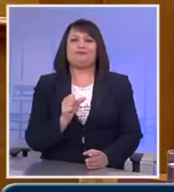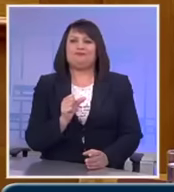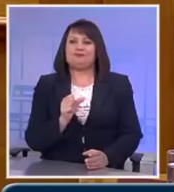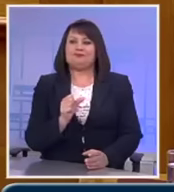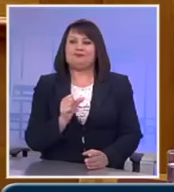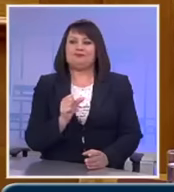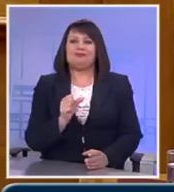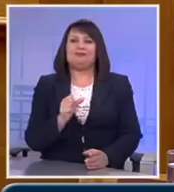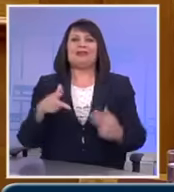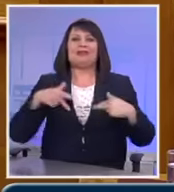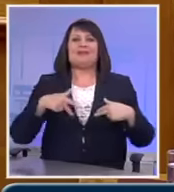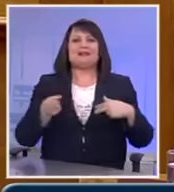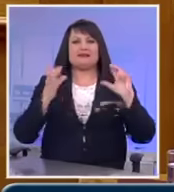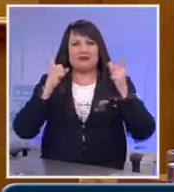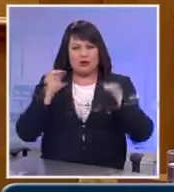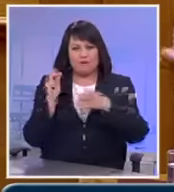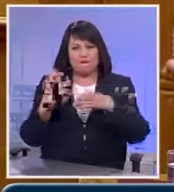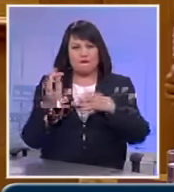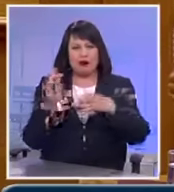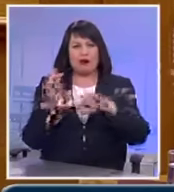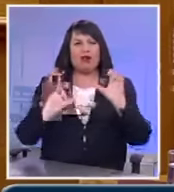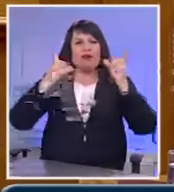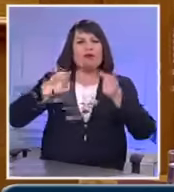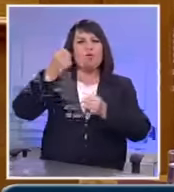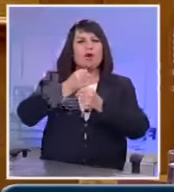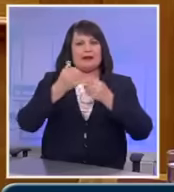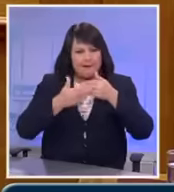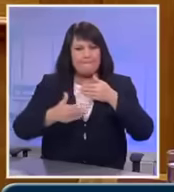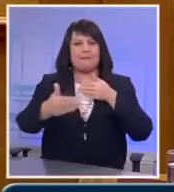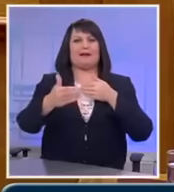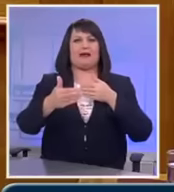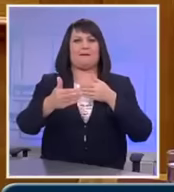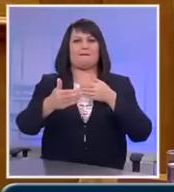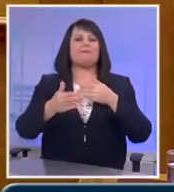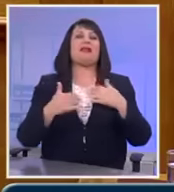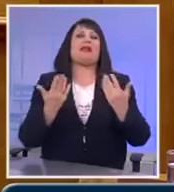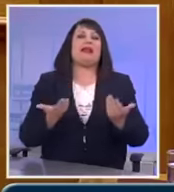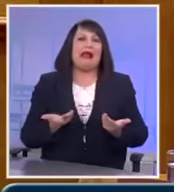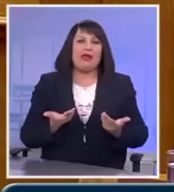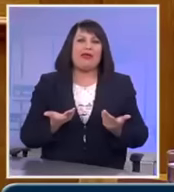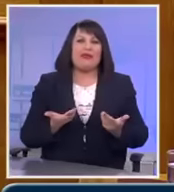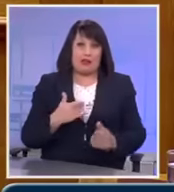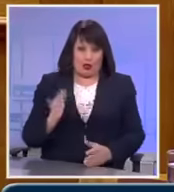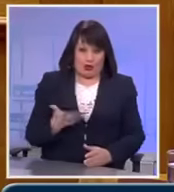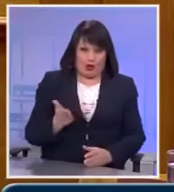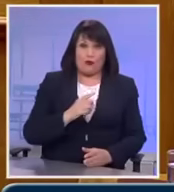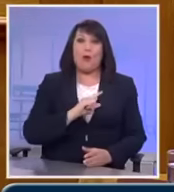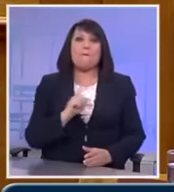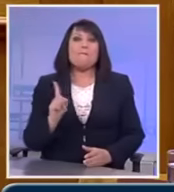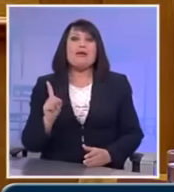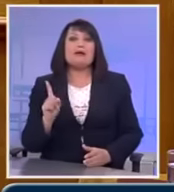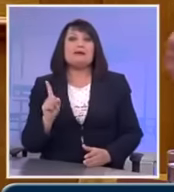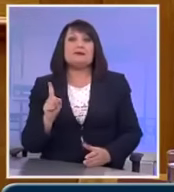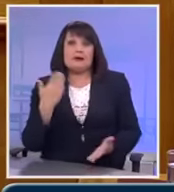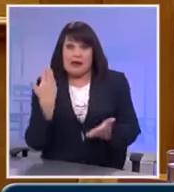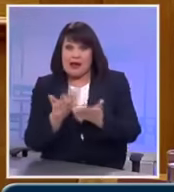ψήσει η κυβέρνηση της νέας δημοκρατίας στην αρχή της μεταπολίτευσης να μην μπορεί να γίνει απόλυση χωρίς τεκμηρίωση